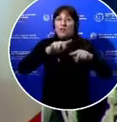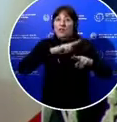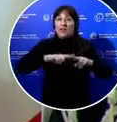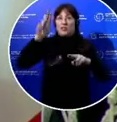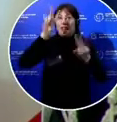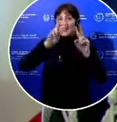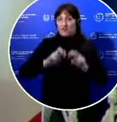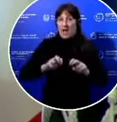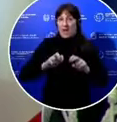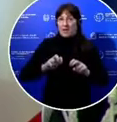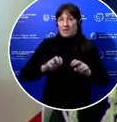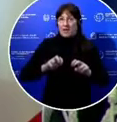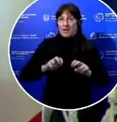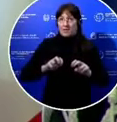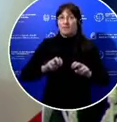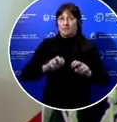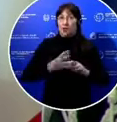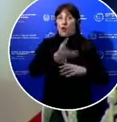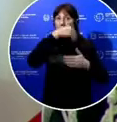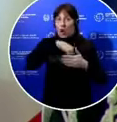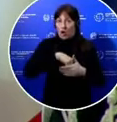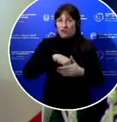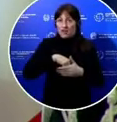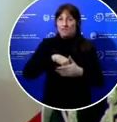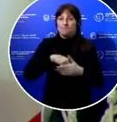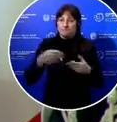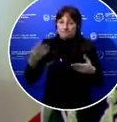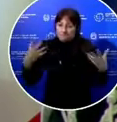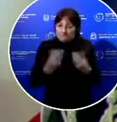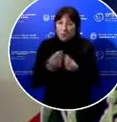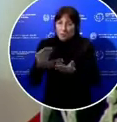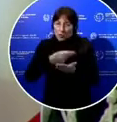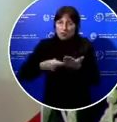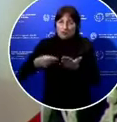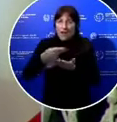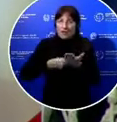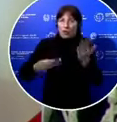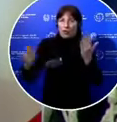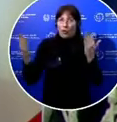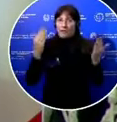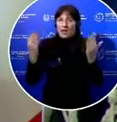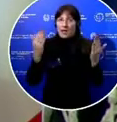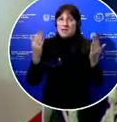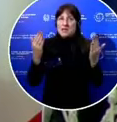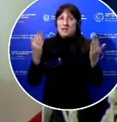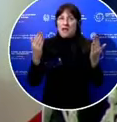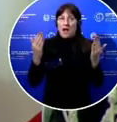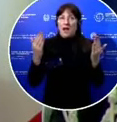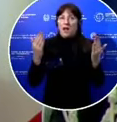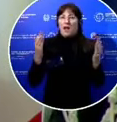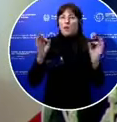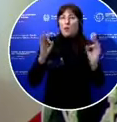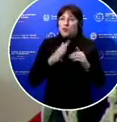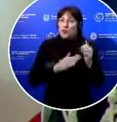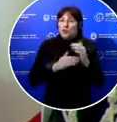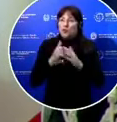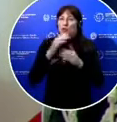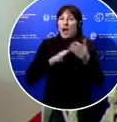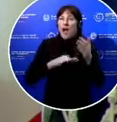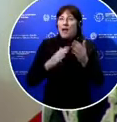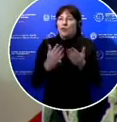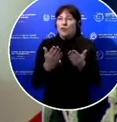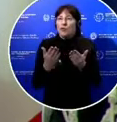le Ricerche, nel costruire quindi un progetto della conferenza che fosse strutturato